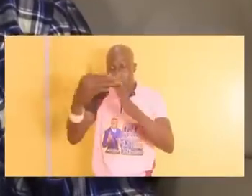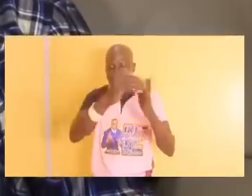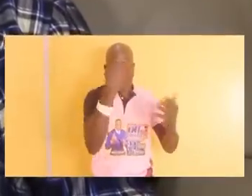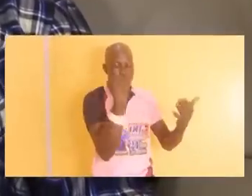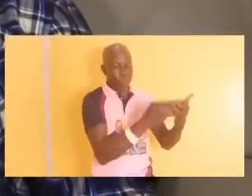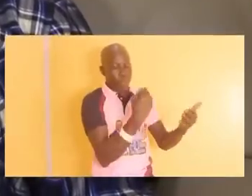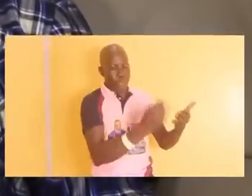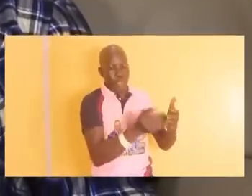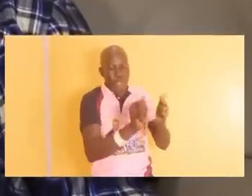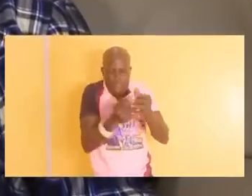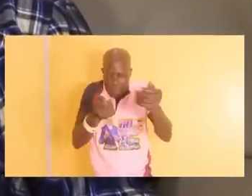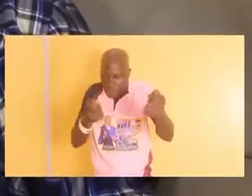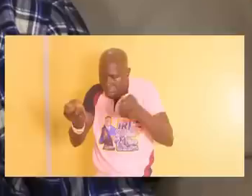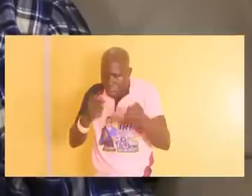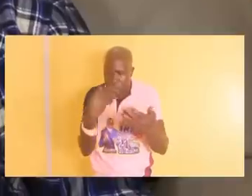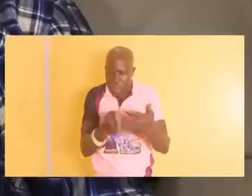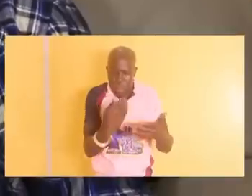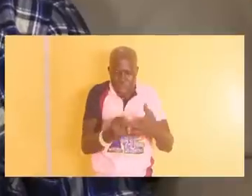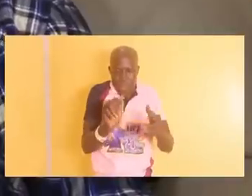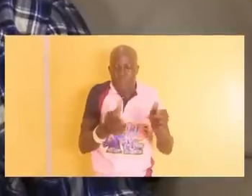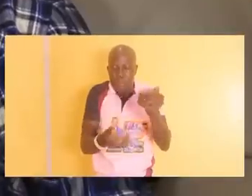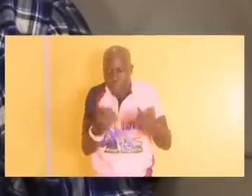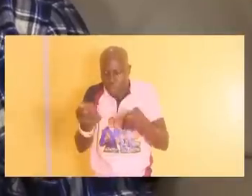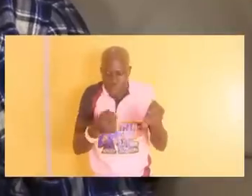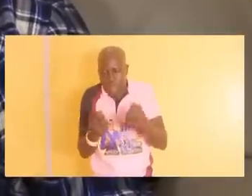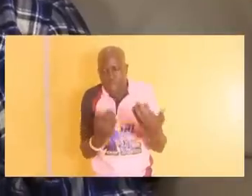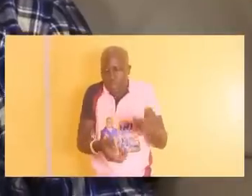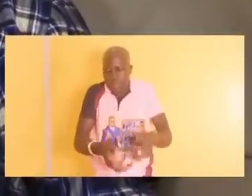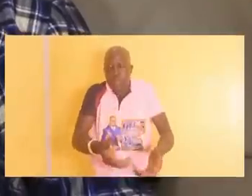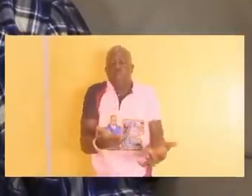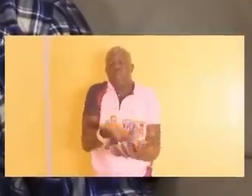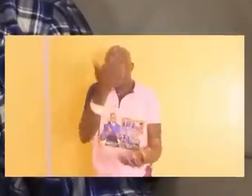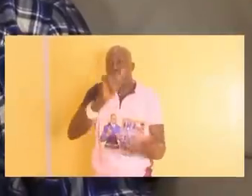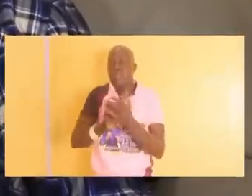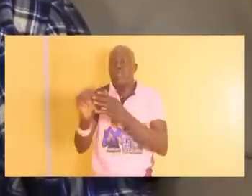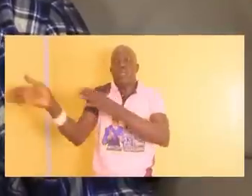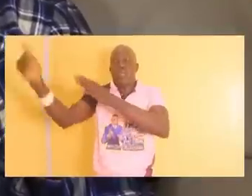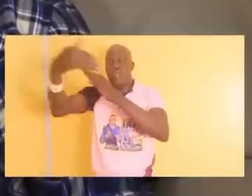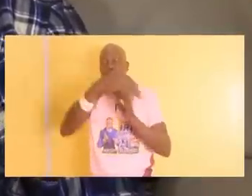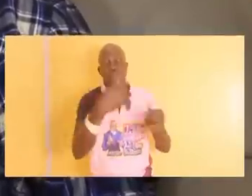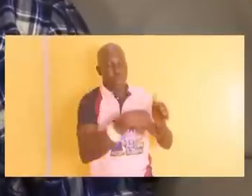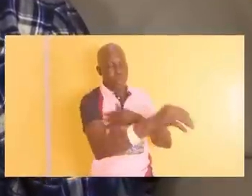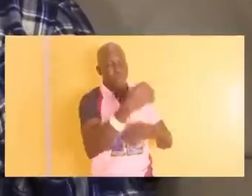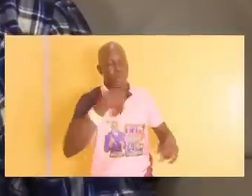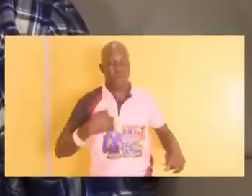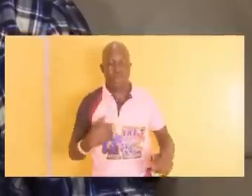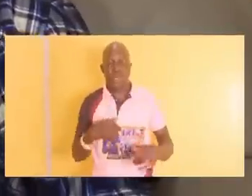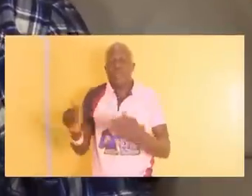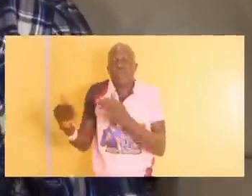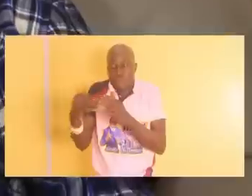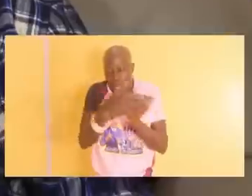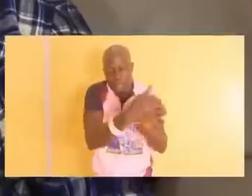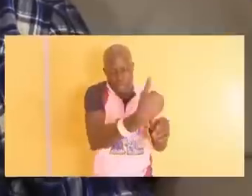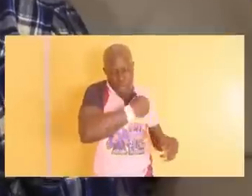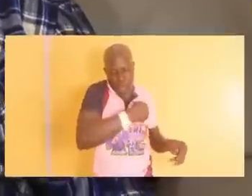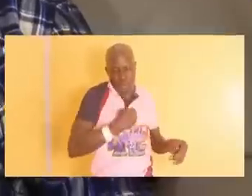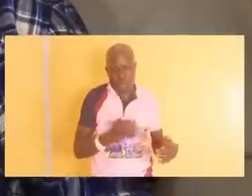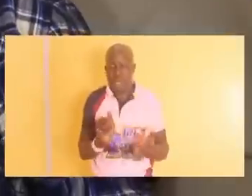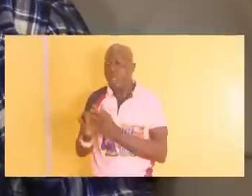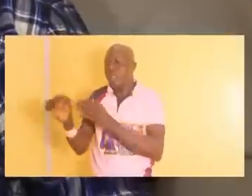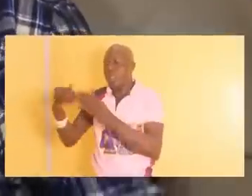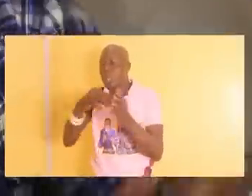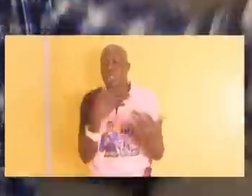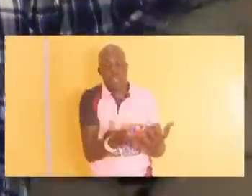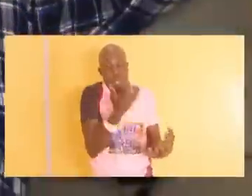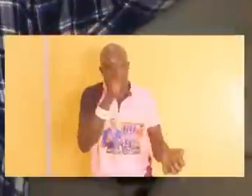owó olùdarí ọlá olùdarí ipò ó yẹ ẹ̀dárí owó sọ̀dọ̀ mi ẹ̀dárí ipò fún mi